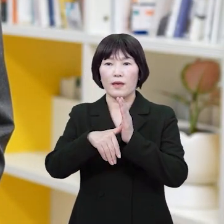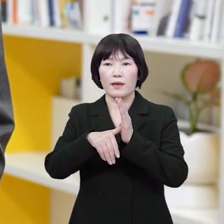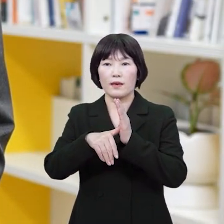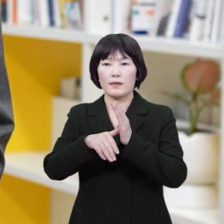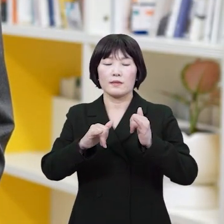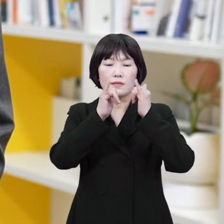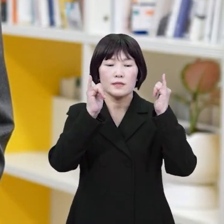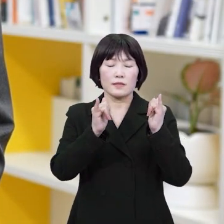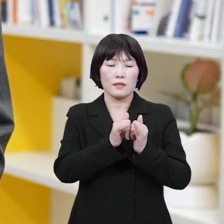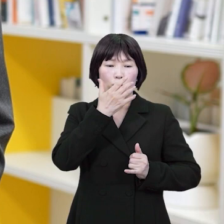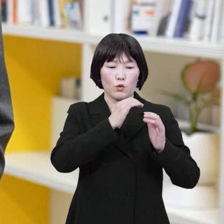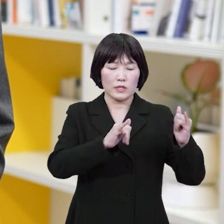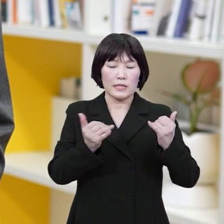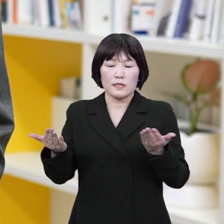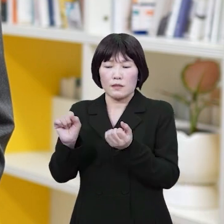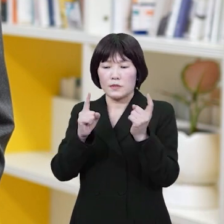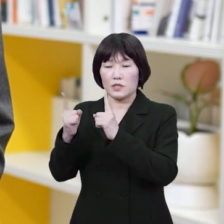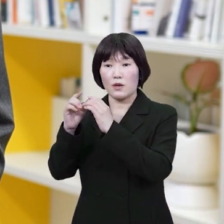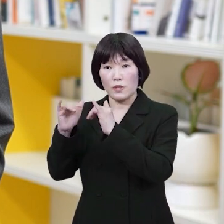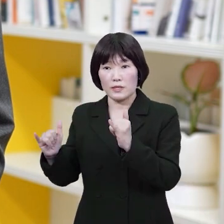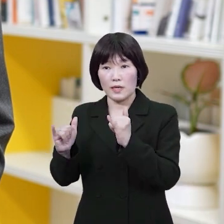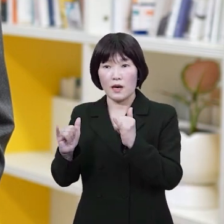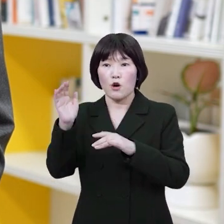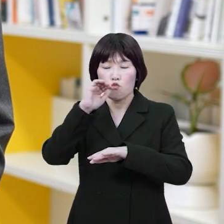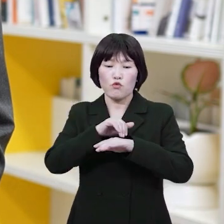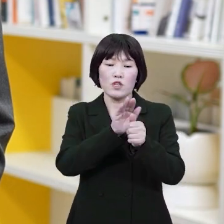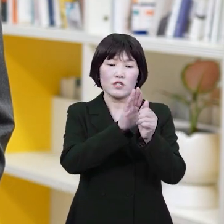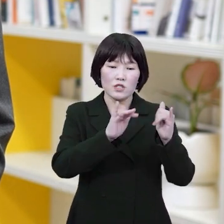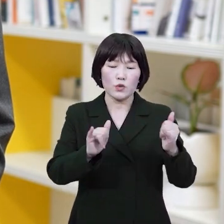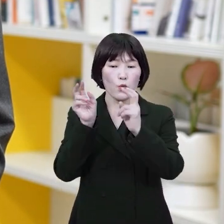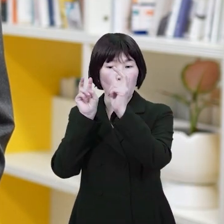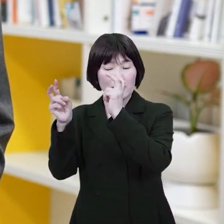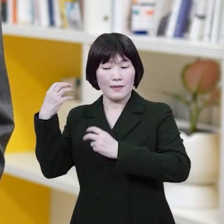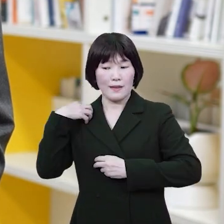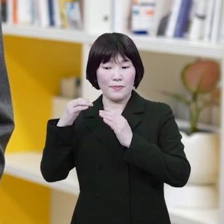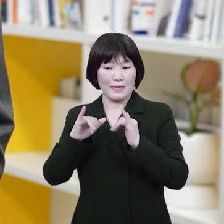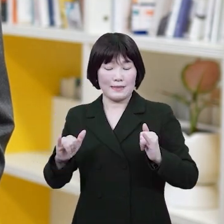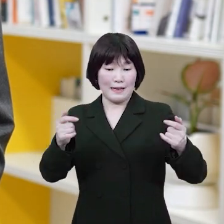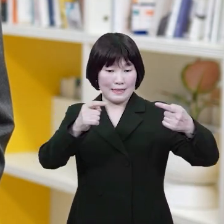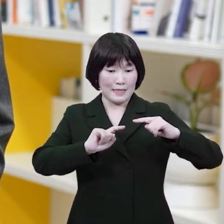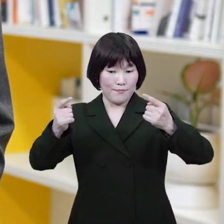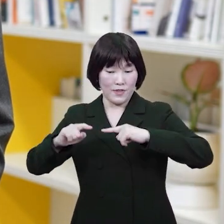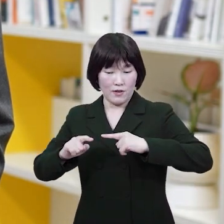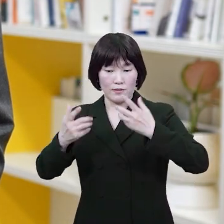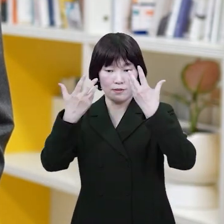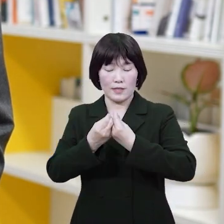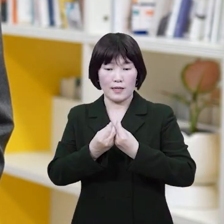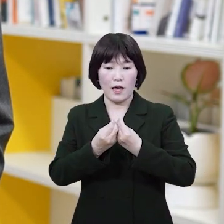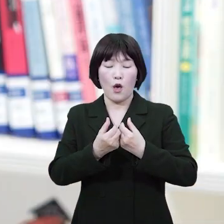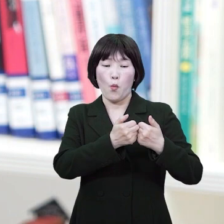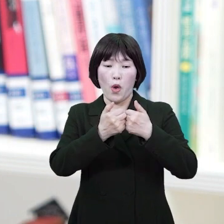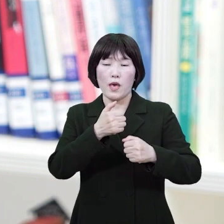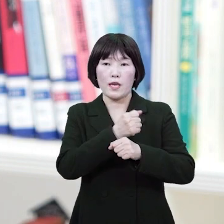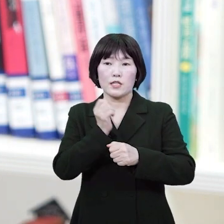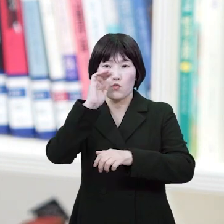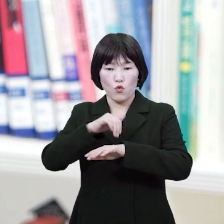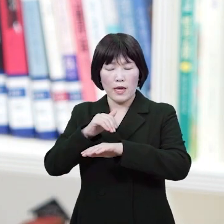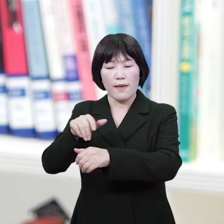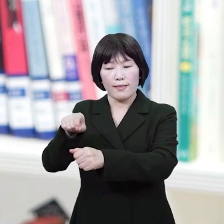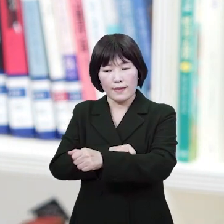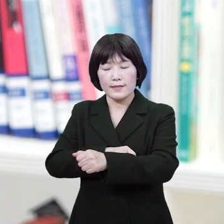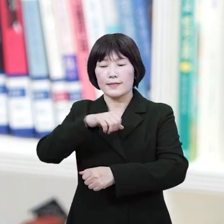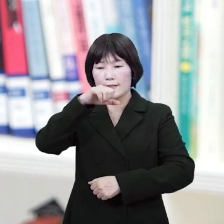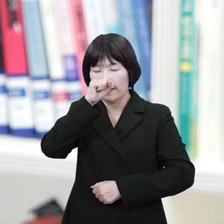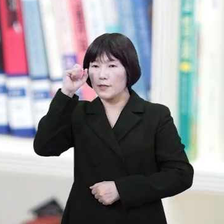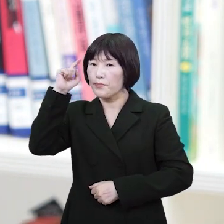진행할 때 사회복지사, 직업재활사, 훈련지원인, 사업체 담당자가 함께 사례회의를 진행해 훈련생들의